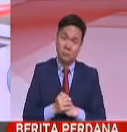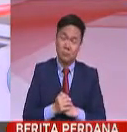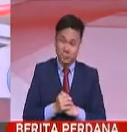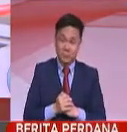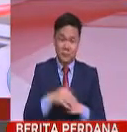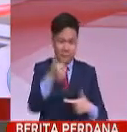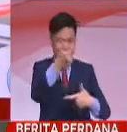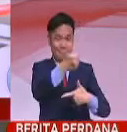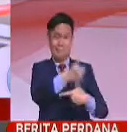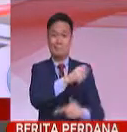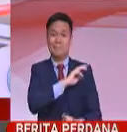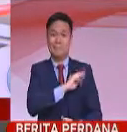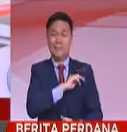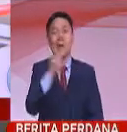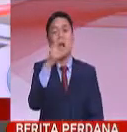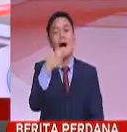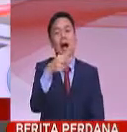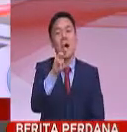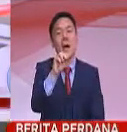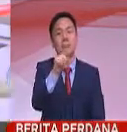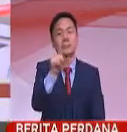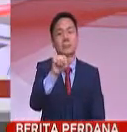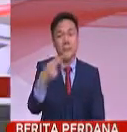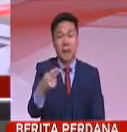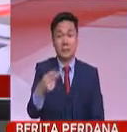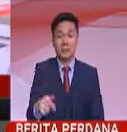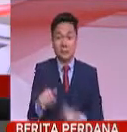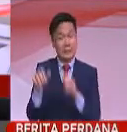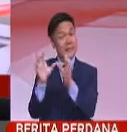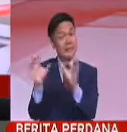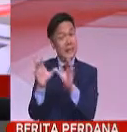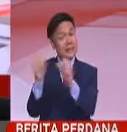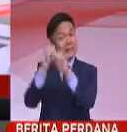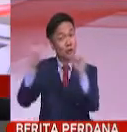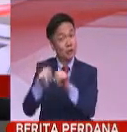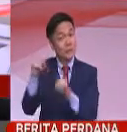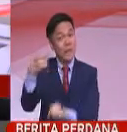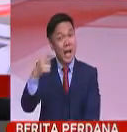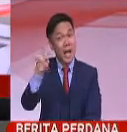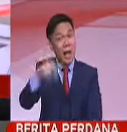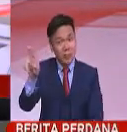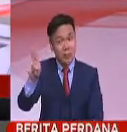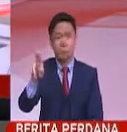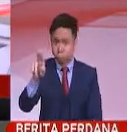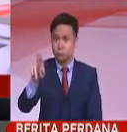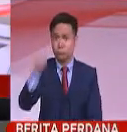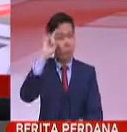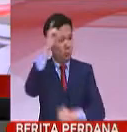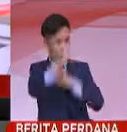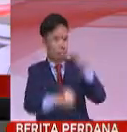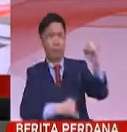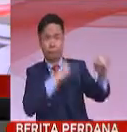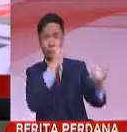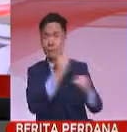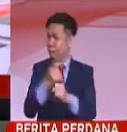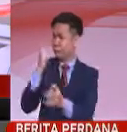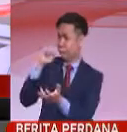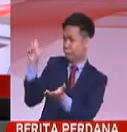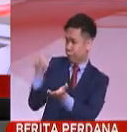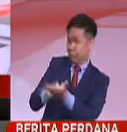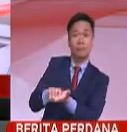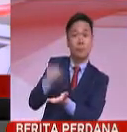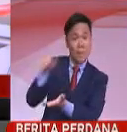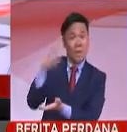Timbalan menterinya, Datuk Seri Ahmad Hamzah berkata, pensijilan halal di negara ini sentiasa relevan dan diiktiraf dunia kerana syarat yang ketat